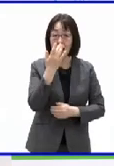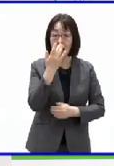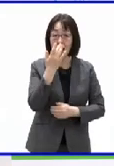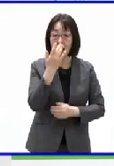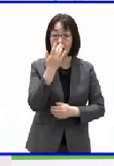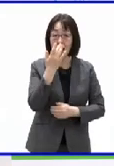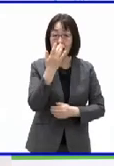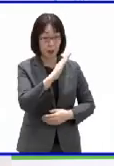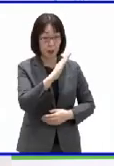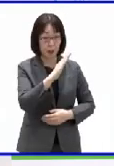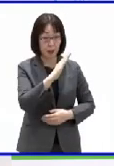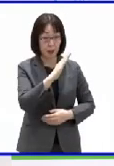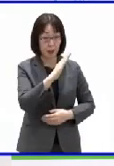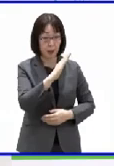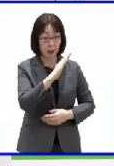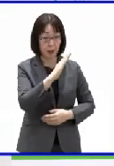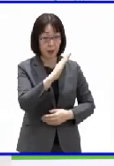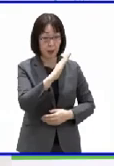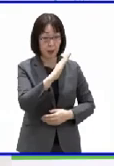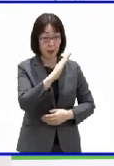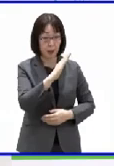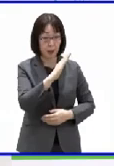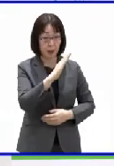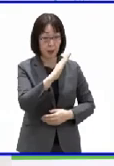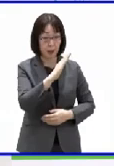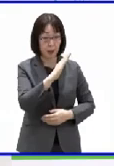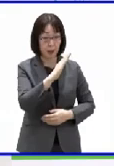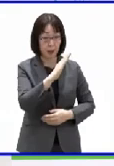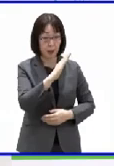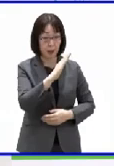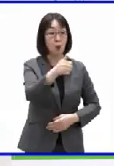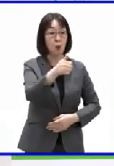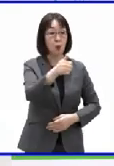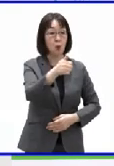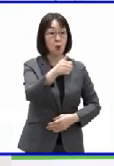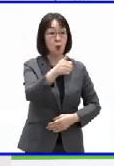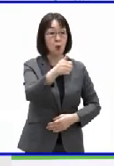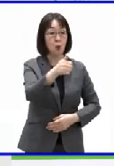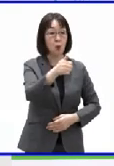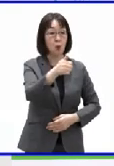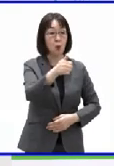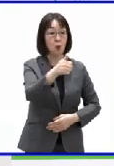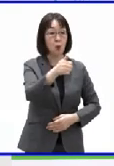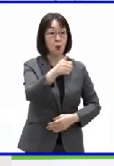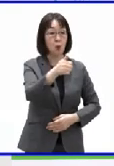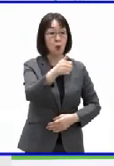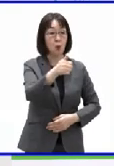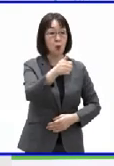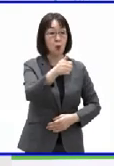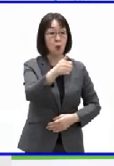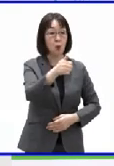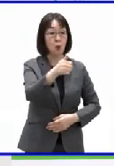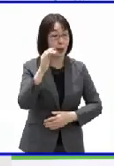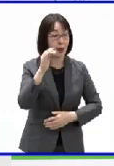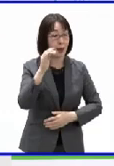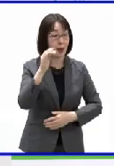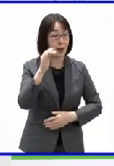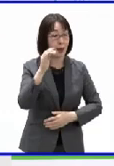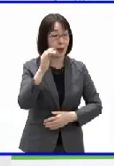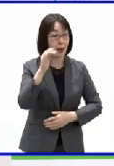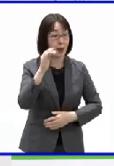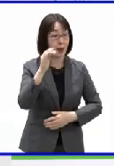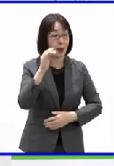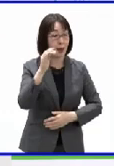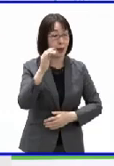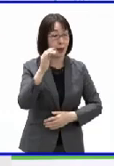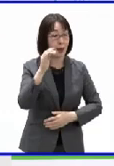があったとして、当初は応援の依頼だったけれども出馬要請になっていたと発言されています。知事サイド